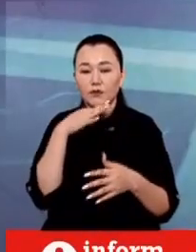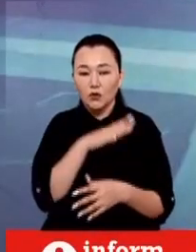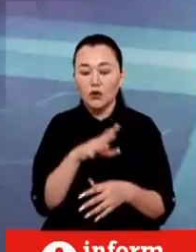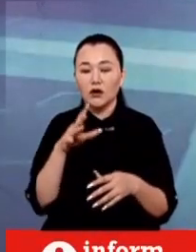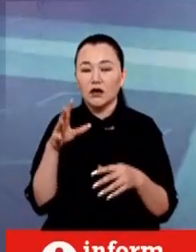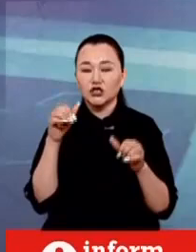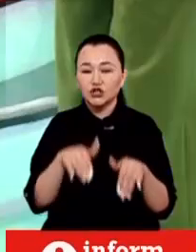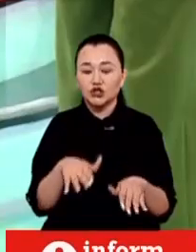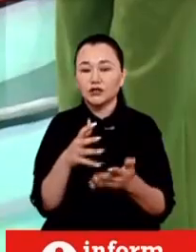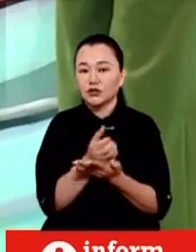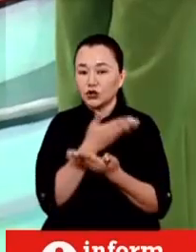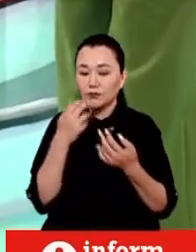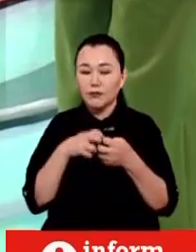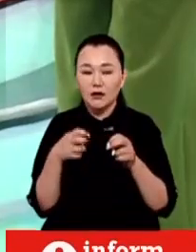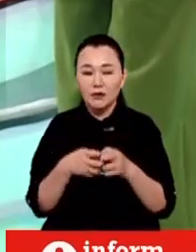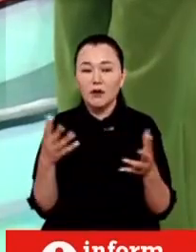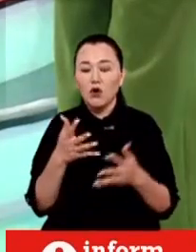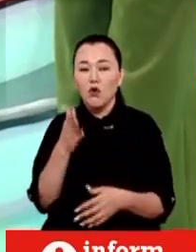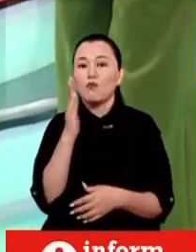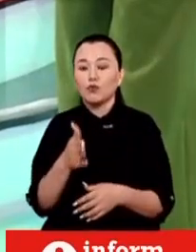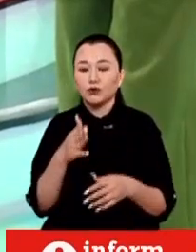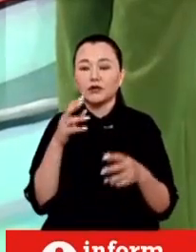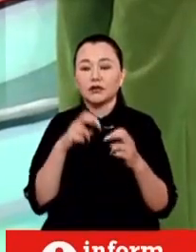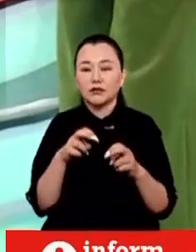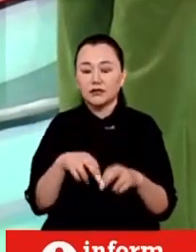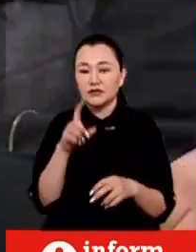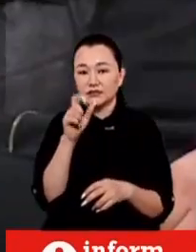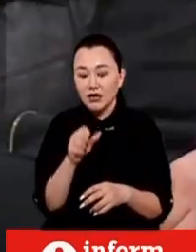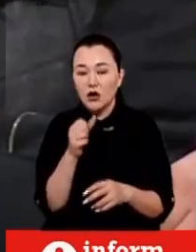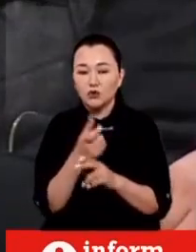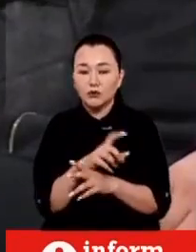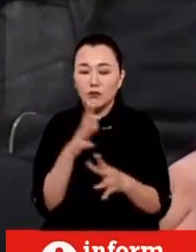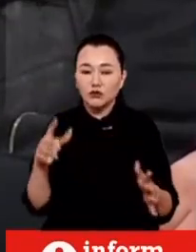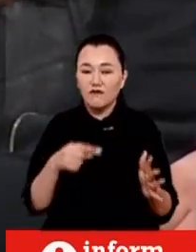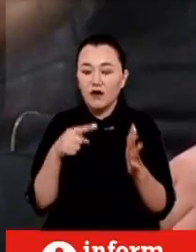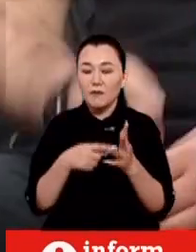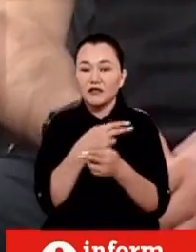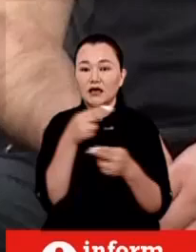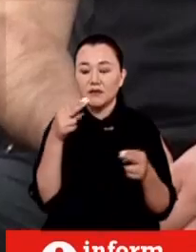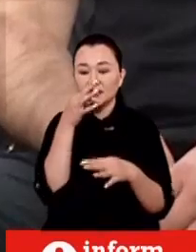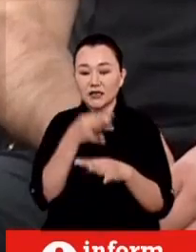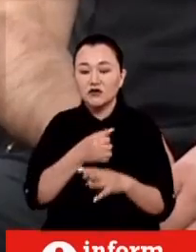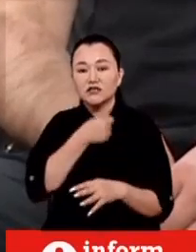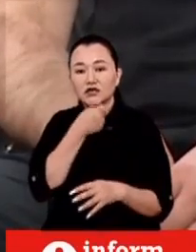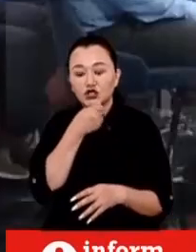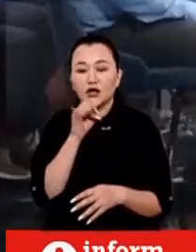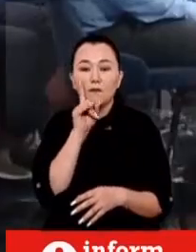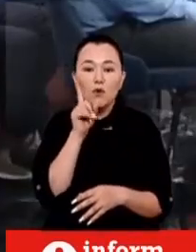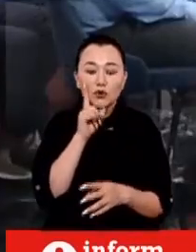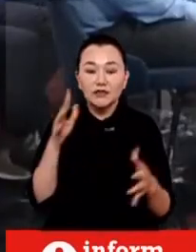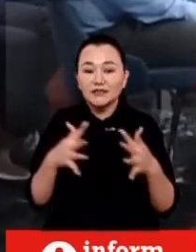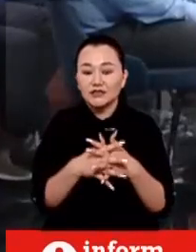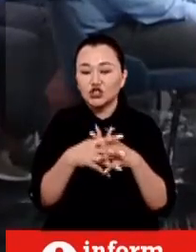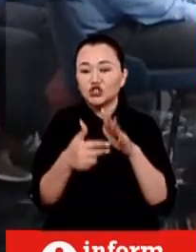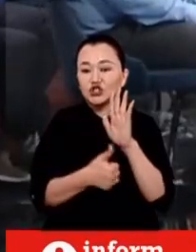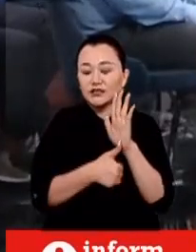да, шешімін таппаған мәселелердің қандай болатыны сарапшылар үшін де үлкен сұрақ. Жобаның аты айтып тұрғанда, ересектер мен жастардан құралған 16